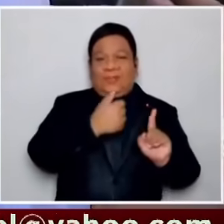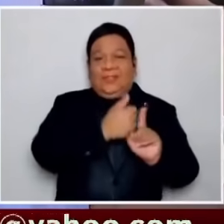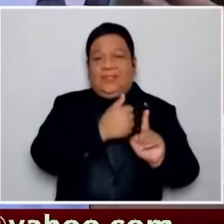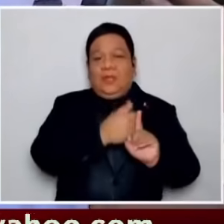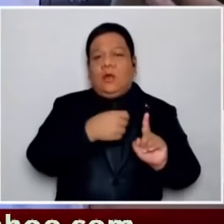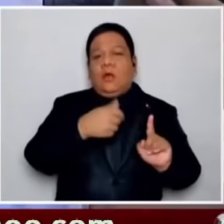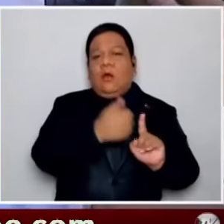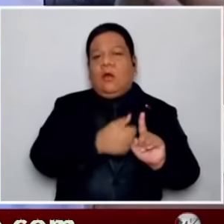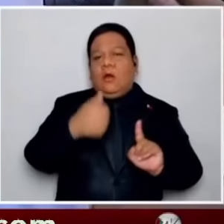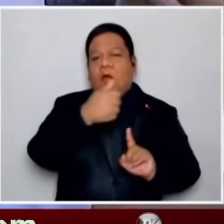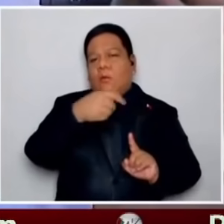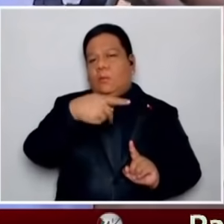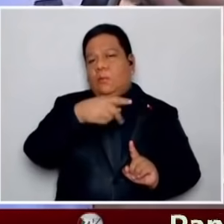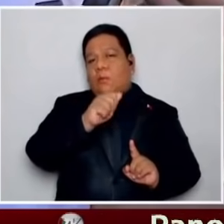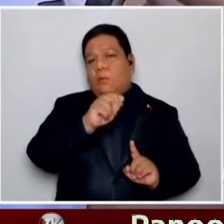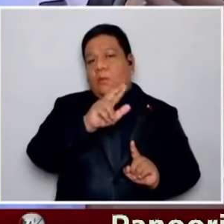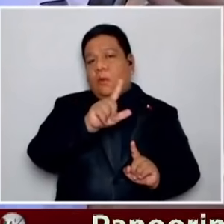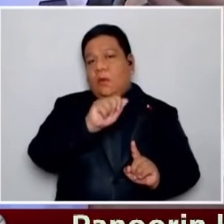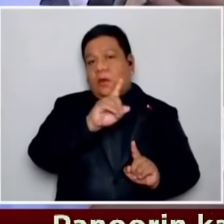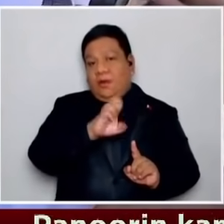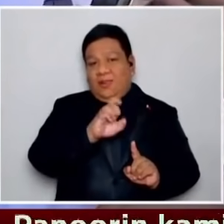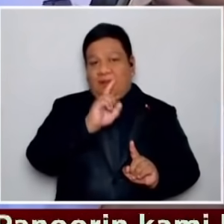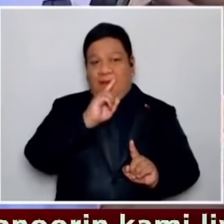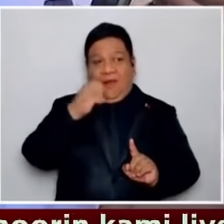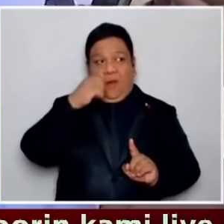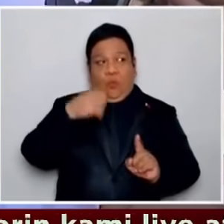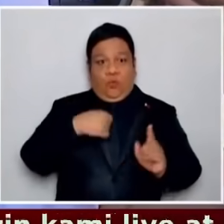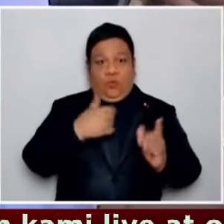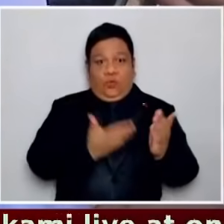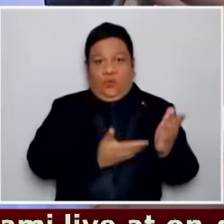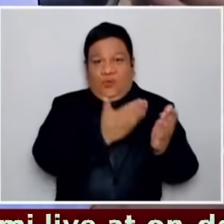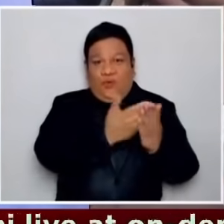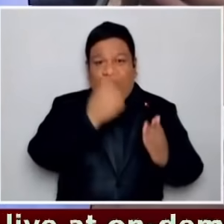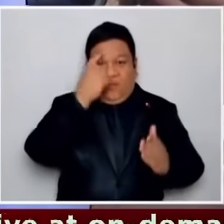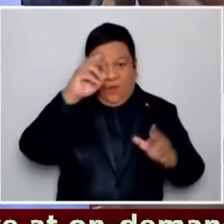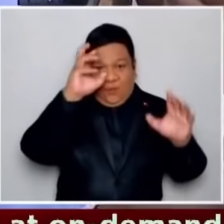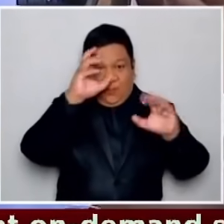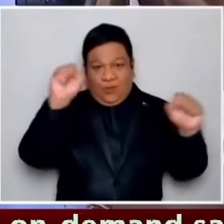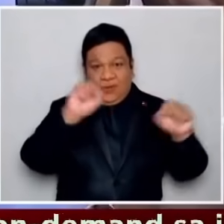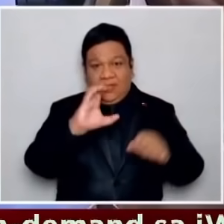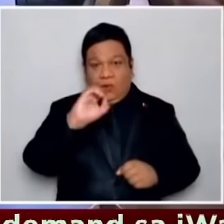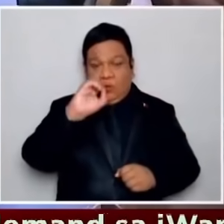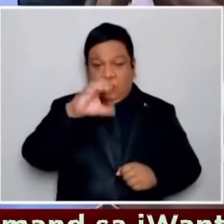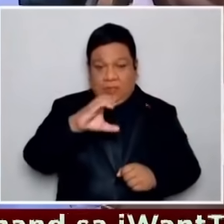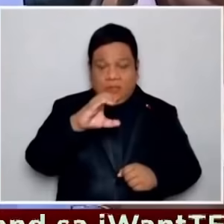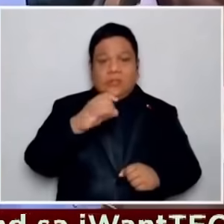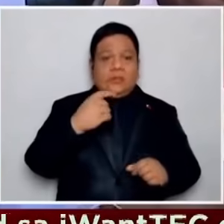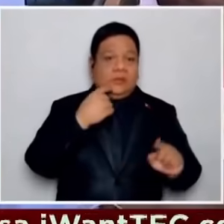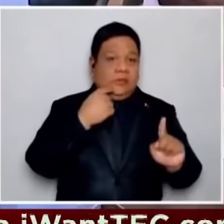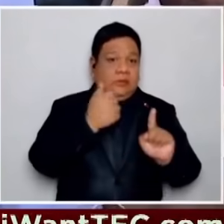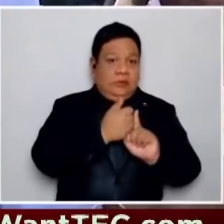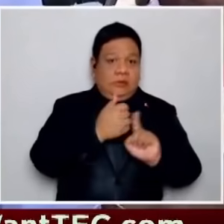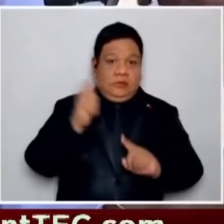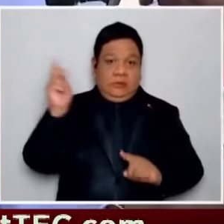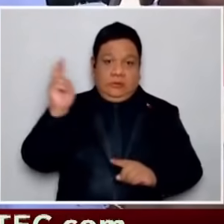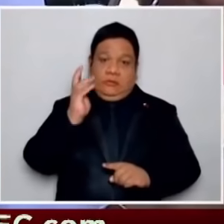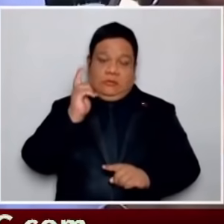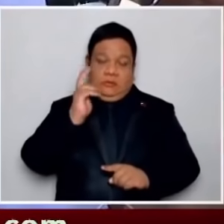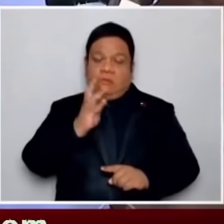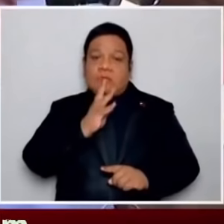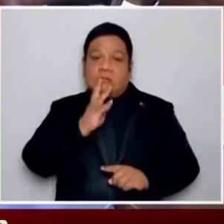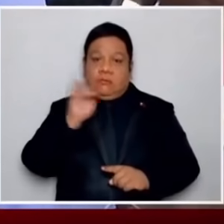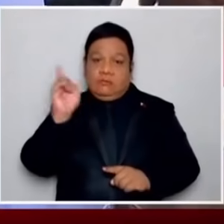na maghain dito ng kanyang COC bilang Pangulo kahapon. Wala akong grip kay Senator Bongo. I just don't like the way he does